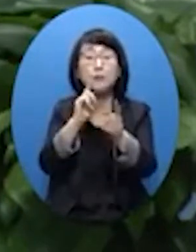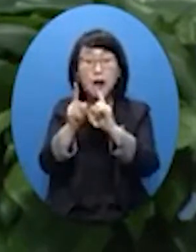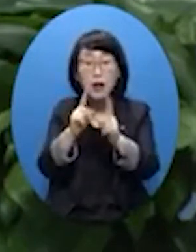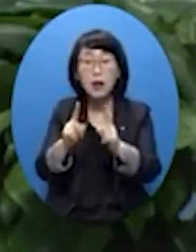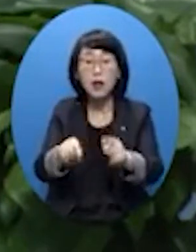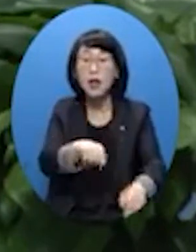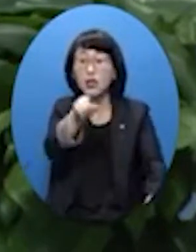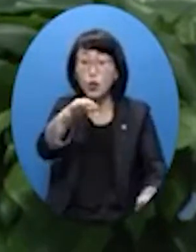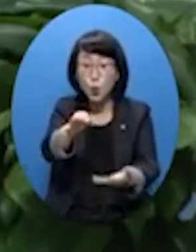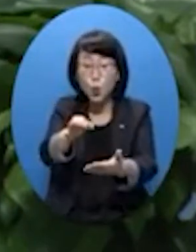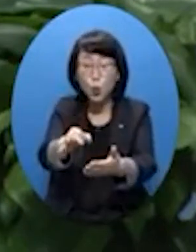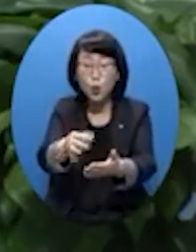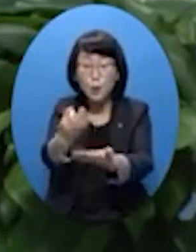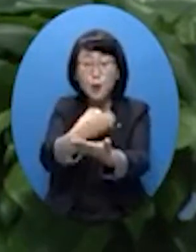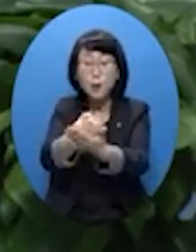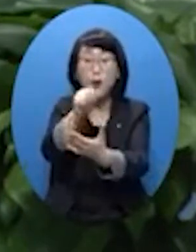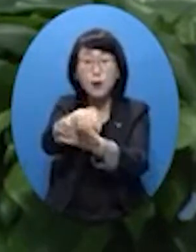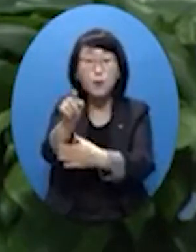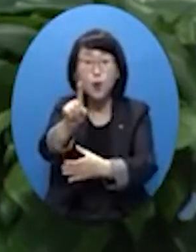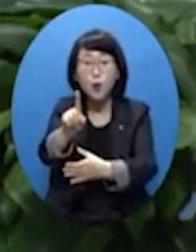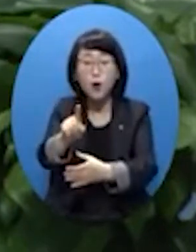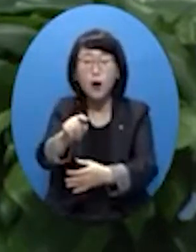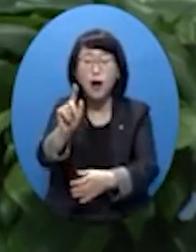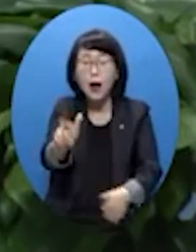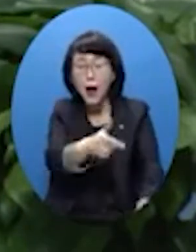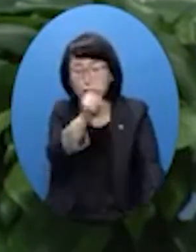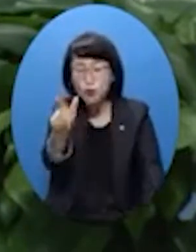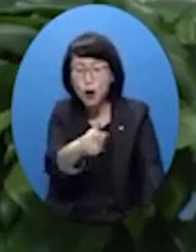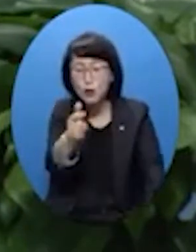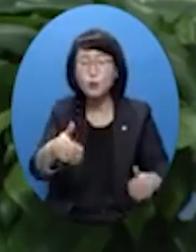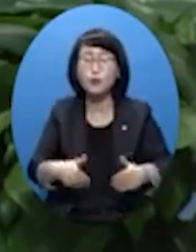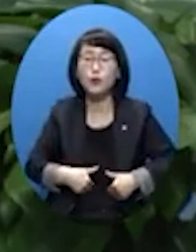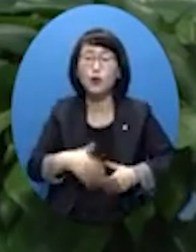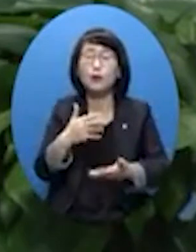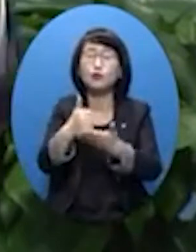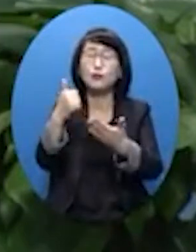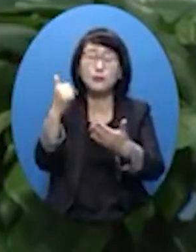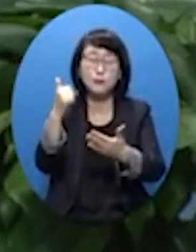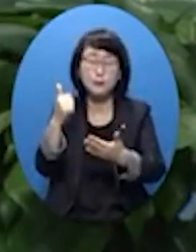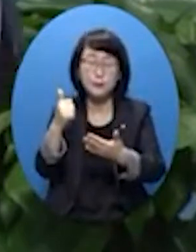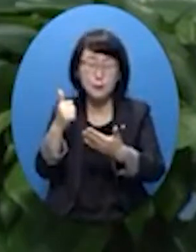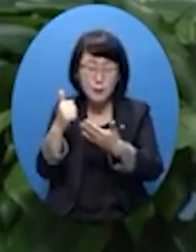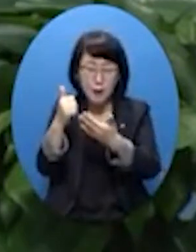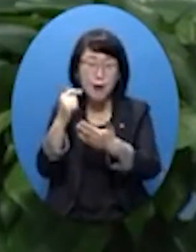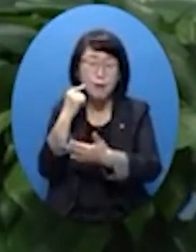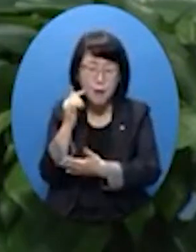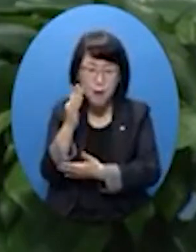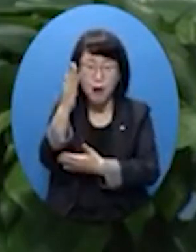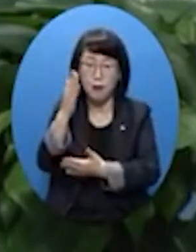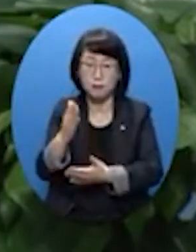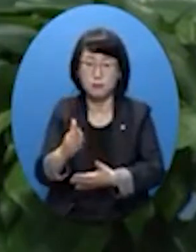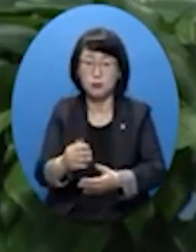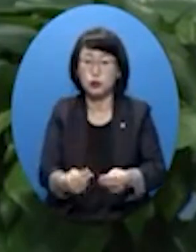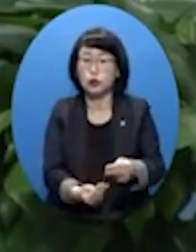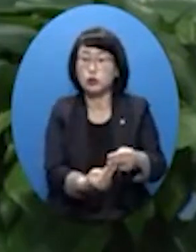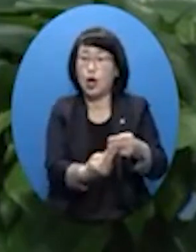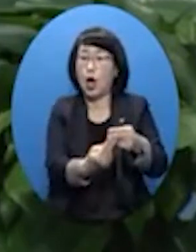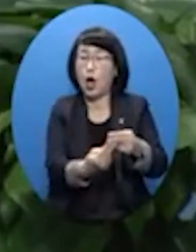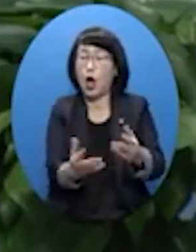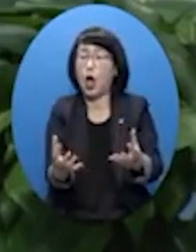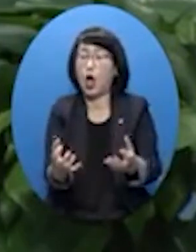너에게 물질 중 것은 그날 그날 필요한 것을 가지고 주님께 영혼들이 라고 한 것이지 막 쌓아놓고 쓰지 닫고 그럼 켜지고